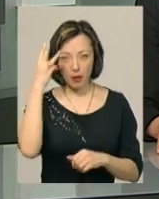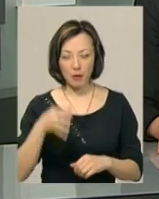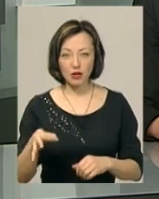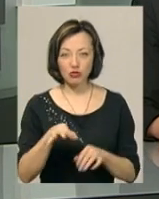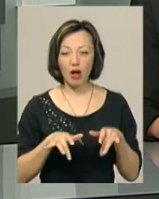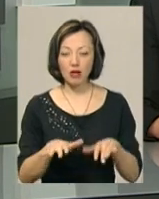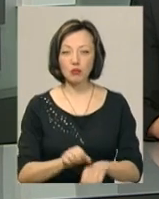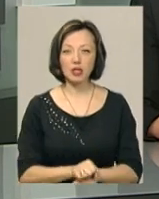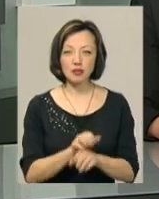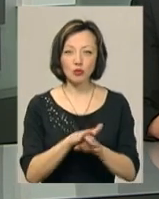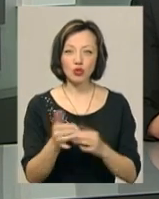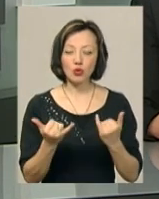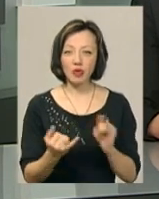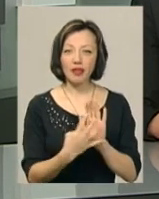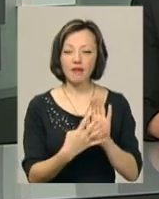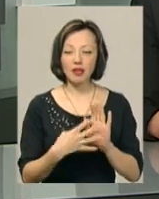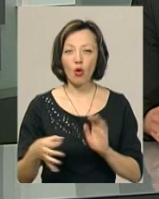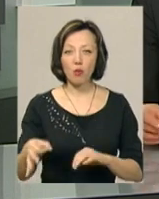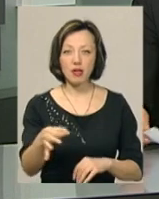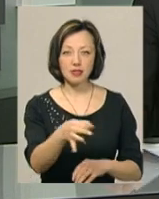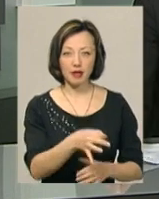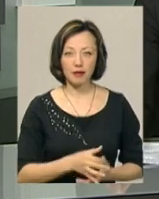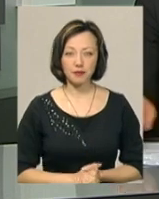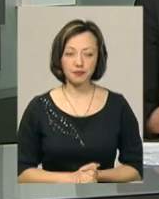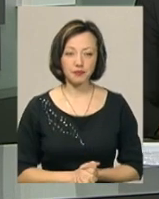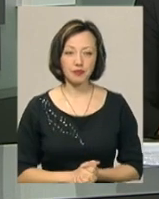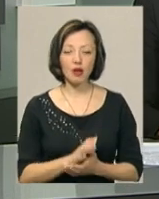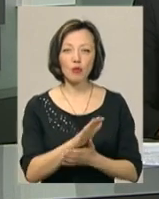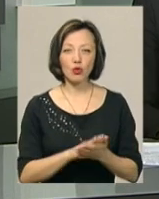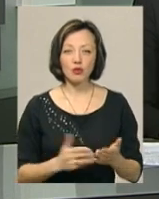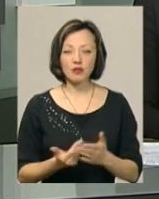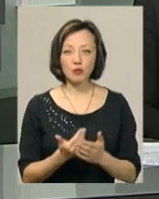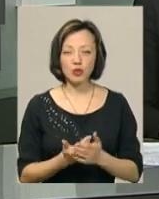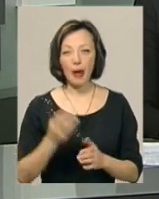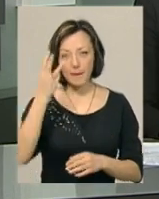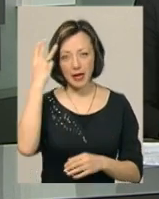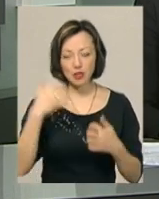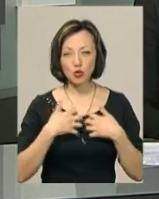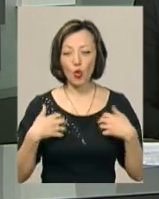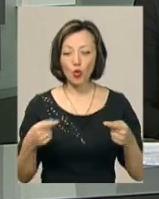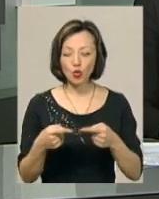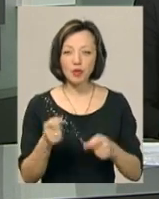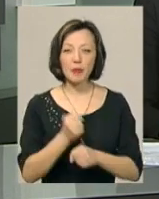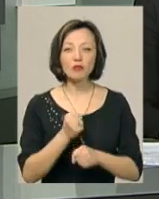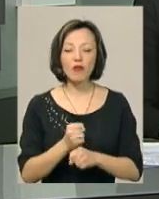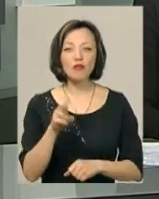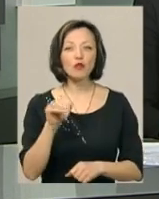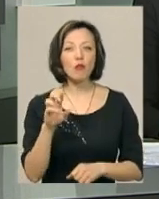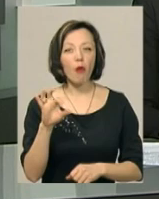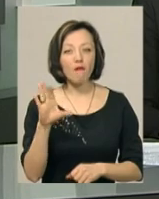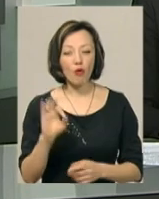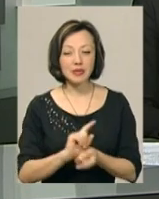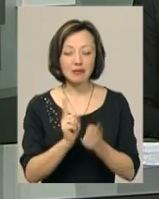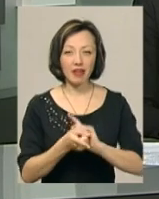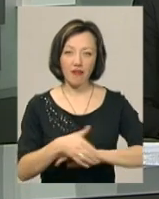акції протесту відбулися сьогодні у 9 областях. Продовжуємо випуск. Хмельницький зоокуточок, який працював у мікрорайоні Дубове,